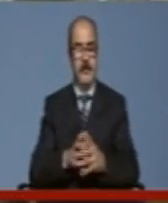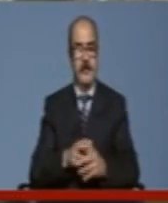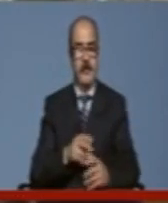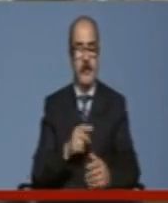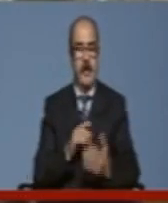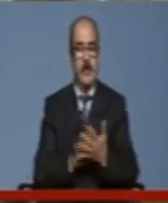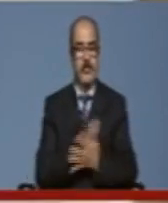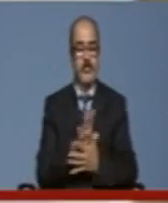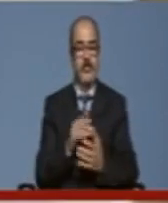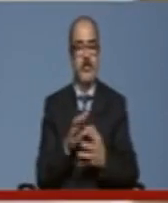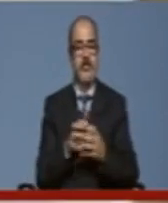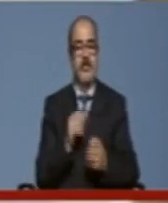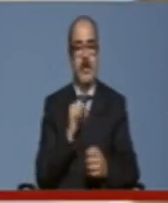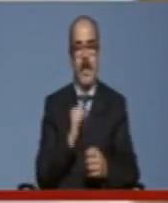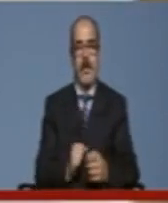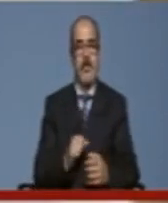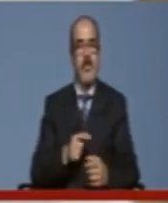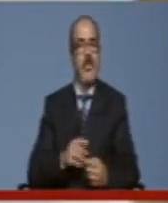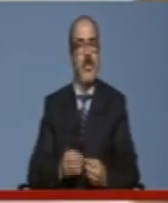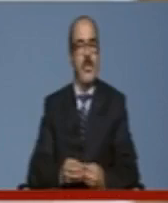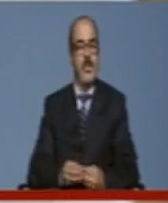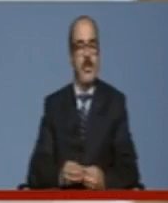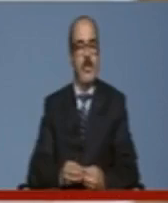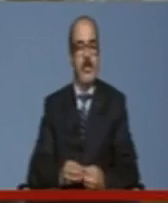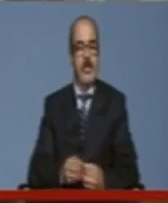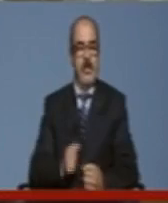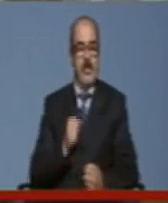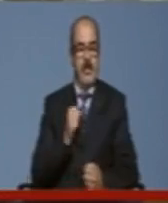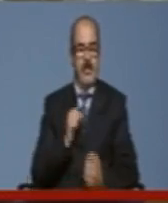الأزمة اللي احنا بنجابها دلوقتي، أزمة